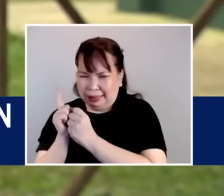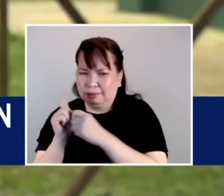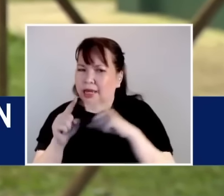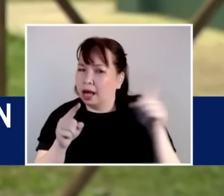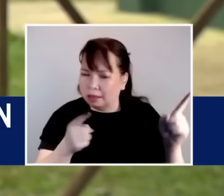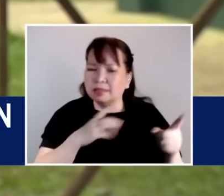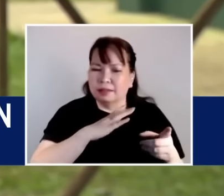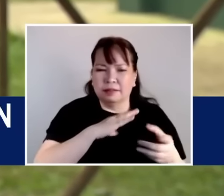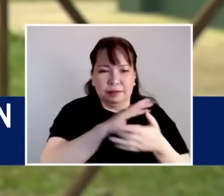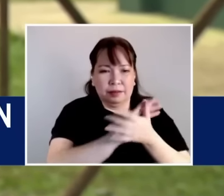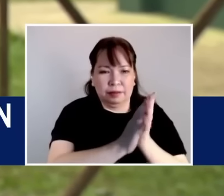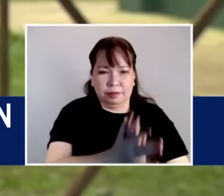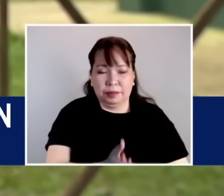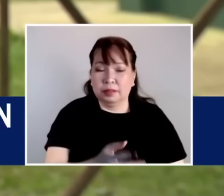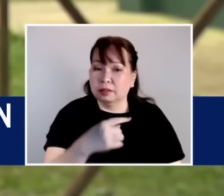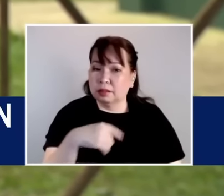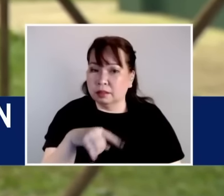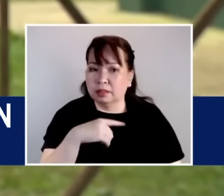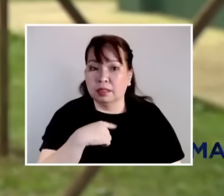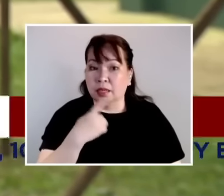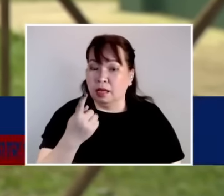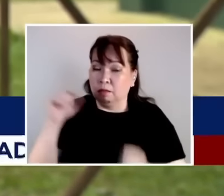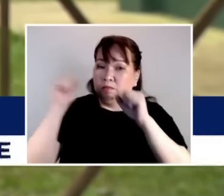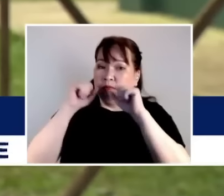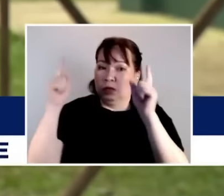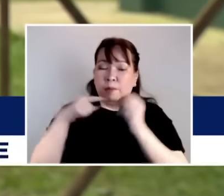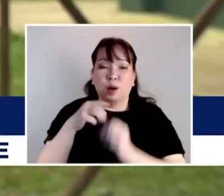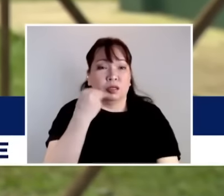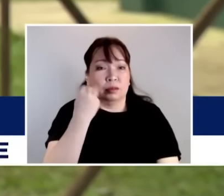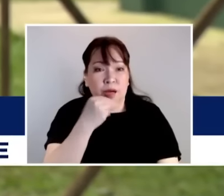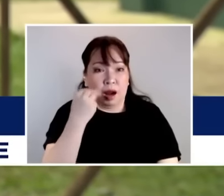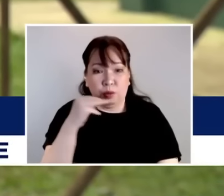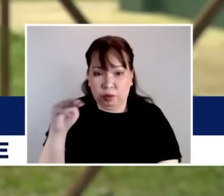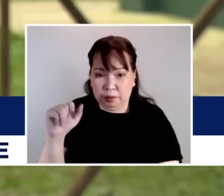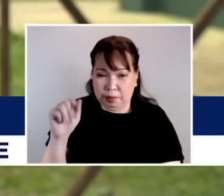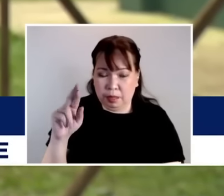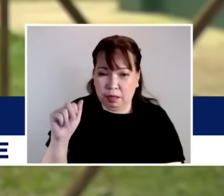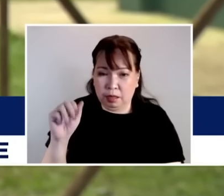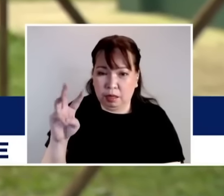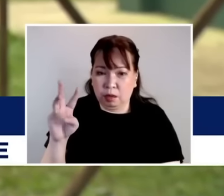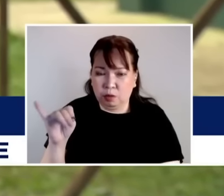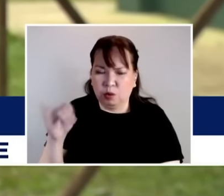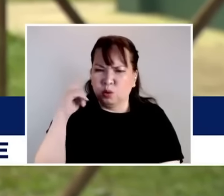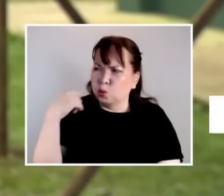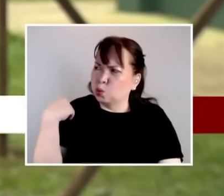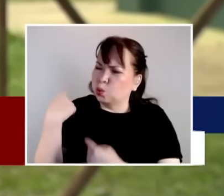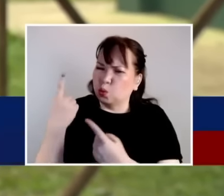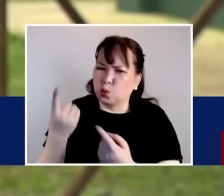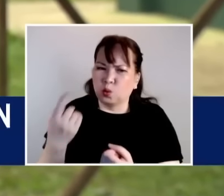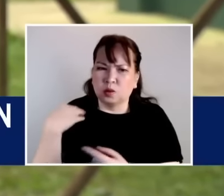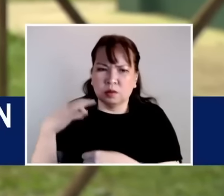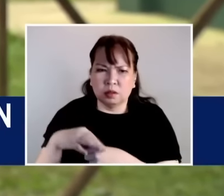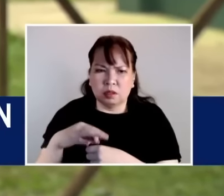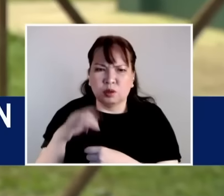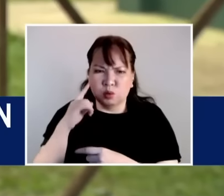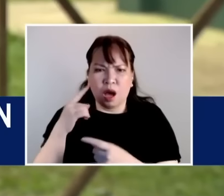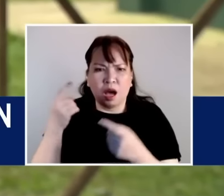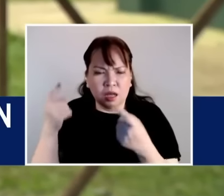bayan. What is surprising is ang Marawi City. Marawi City, for so long a time sa mga elections dito, talagang maraming